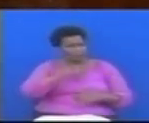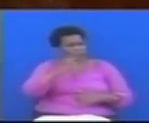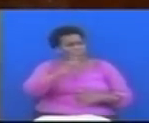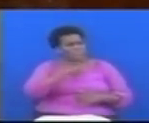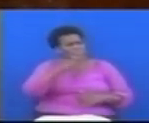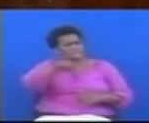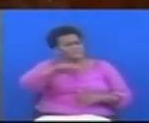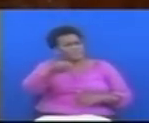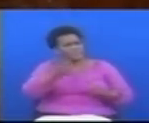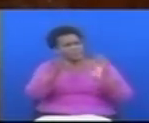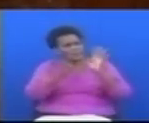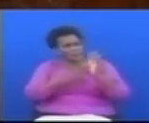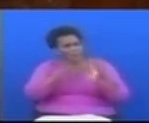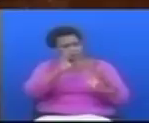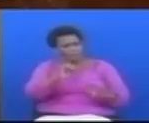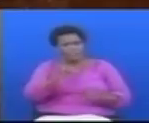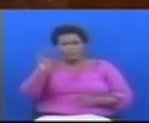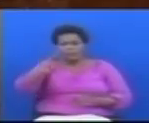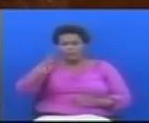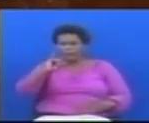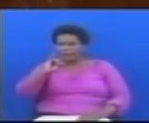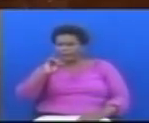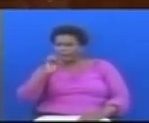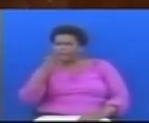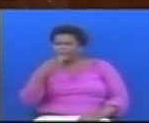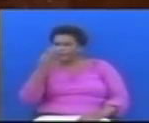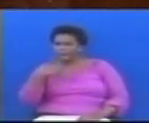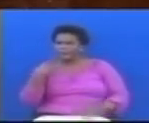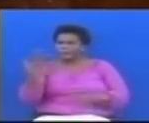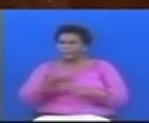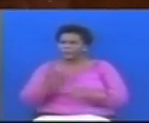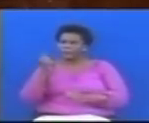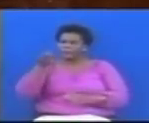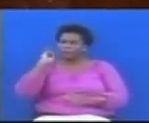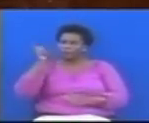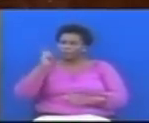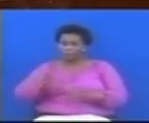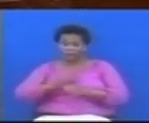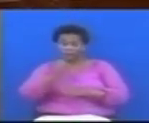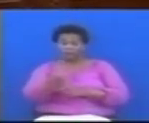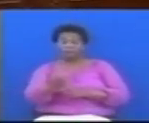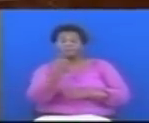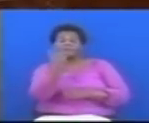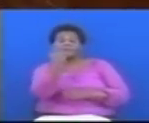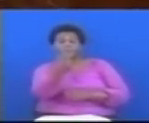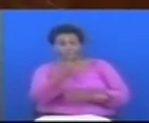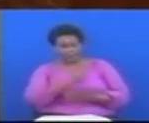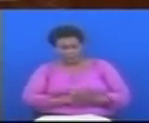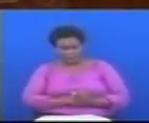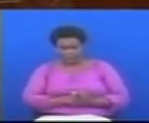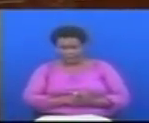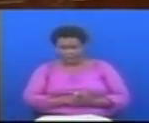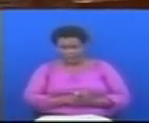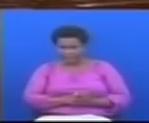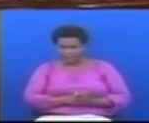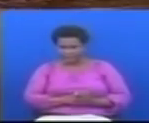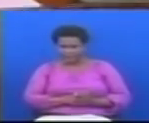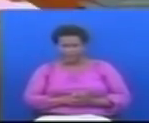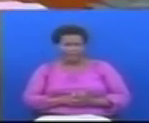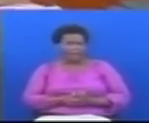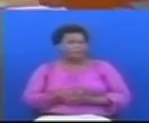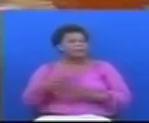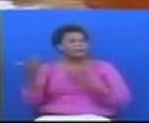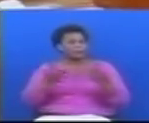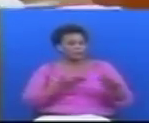Je, ni lini vijiji vyote 70 vya wilaya ya Mkalama vitapata umeme wa REA awamu ya pili? B, je, serikali iko tayari kuweka umeme